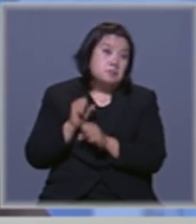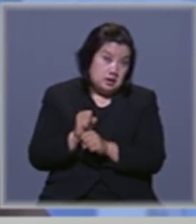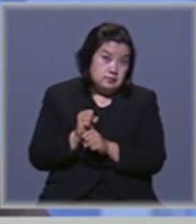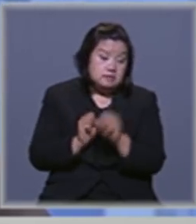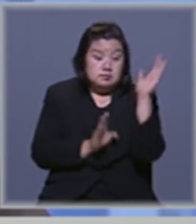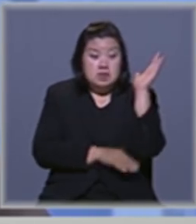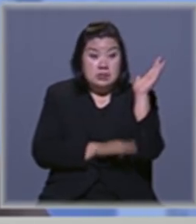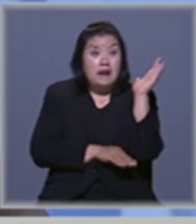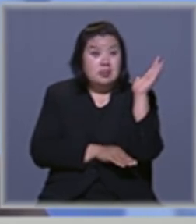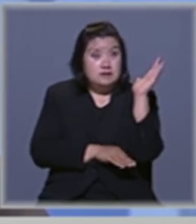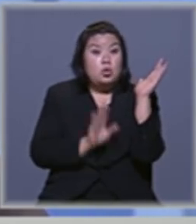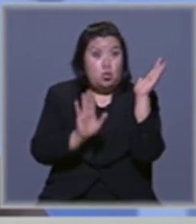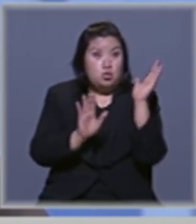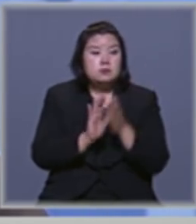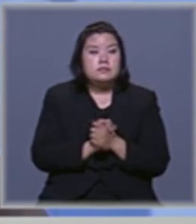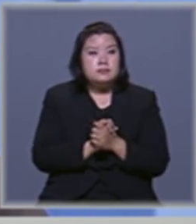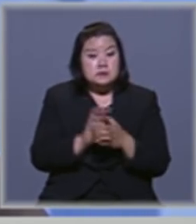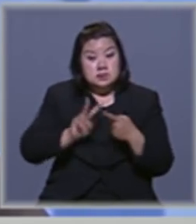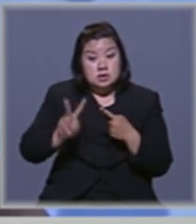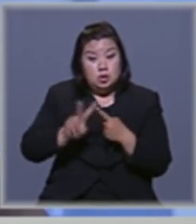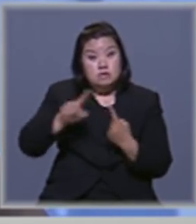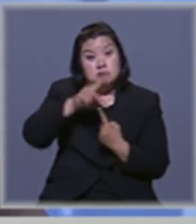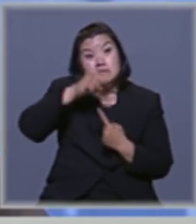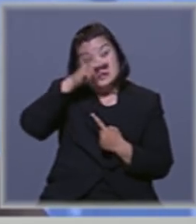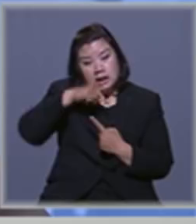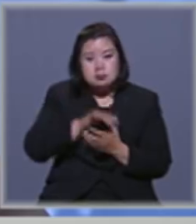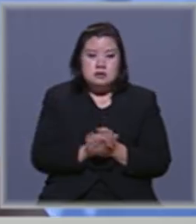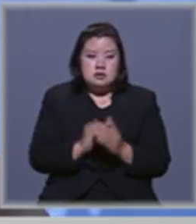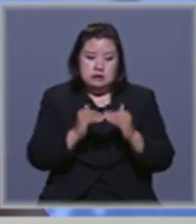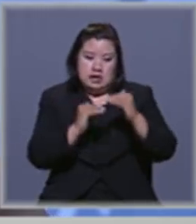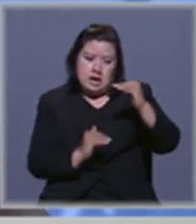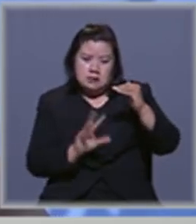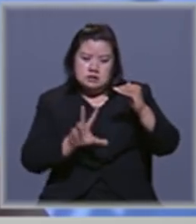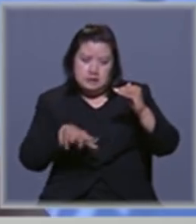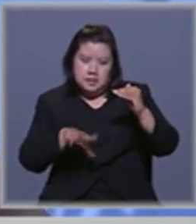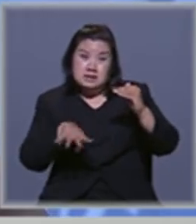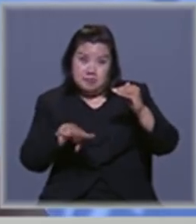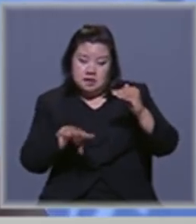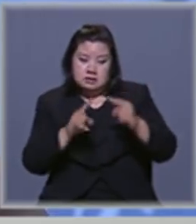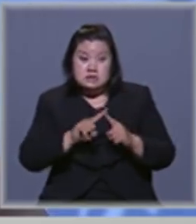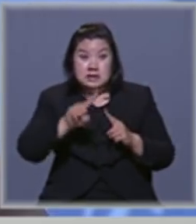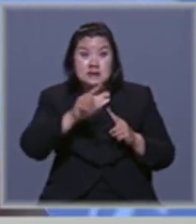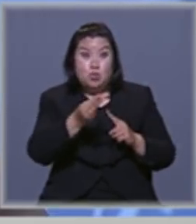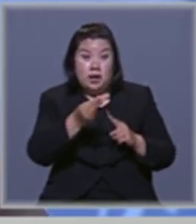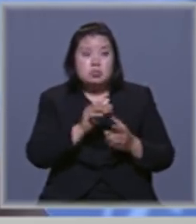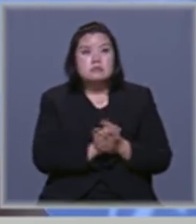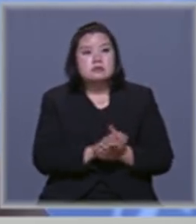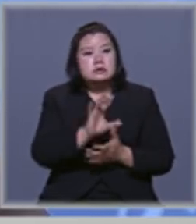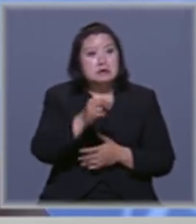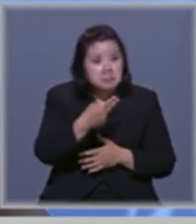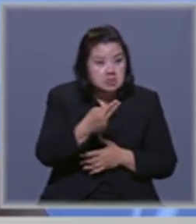คใต้เนี่ยโอ้โหที่2คือเพื่อไทยนะฮะประมาณ 3-4 พันคะแนน 5,000 คะแนนส่วนประชาธิปัตย์ที่1นี่ไป